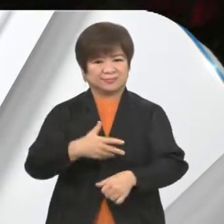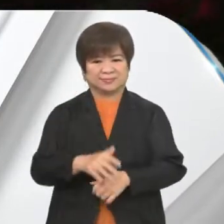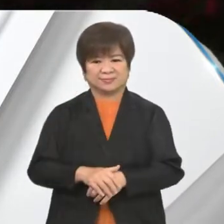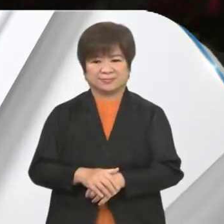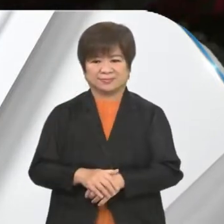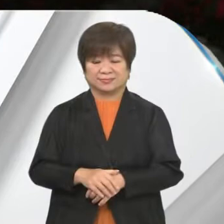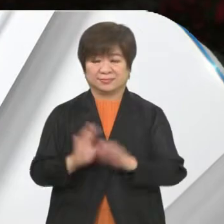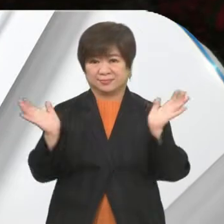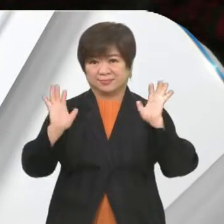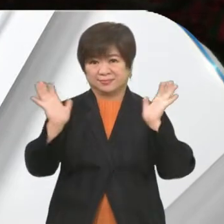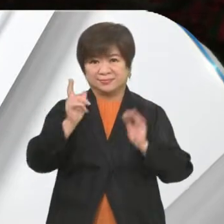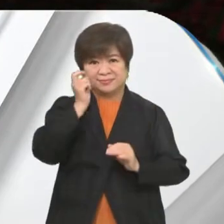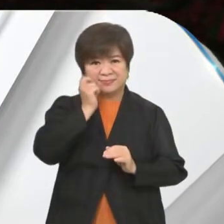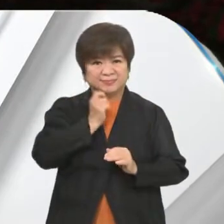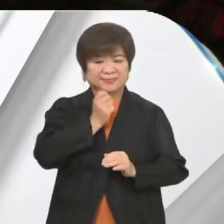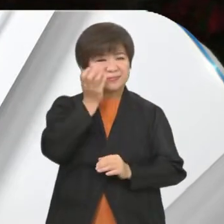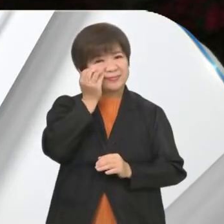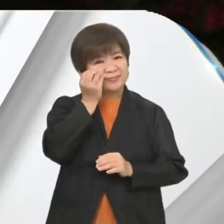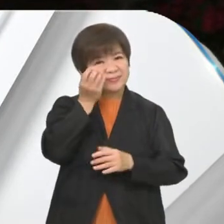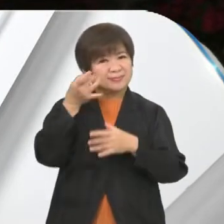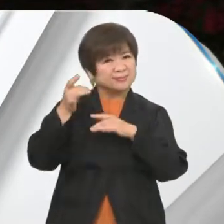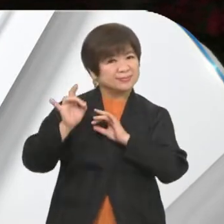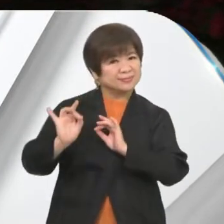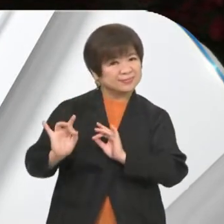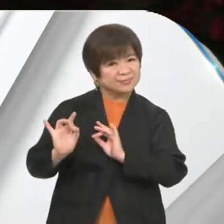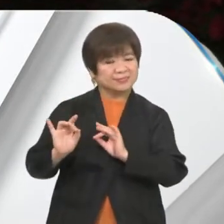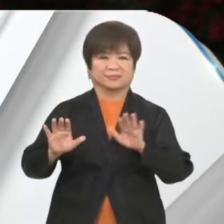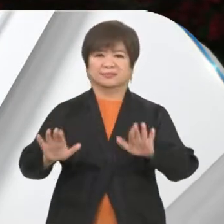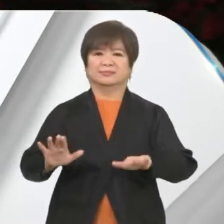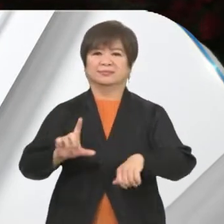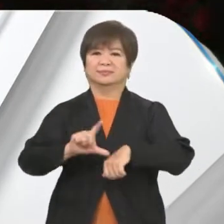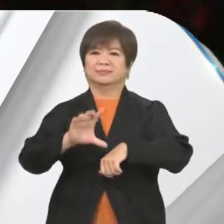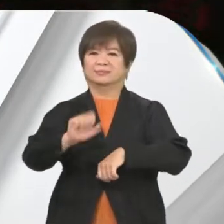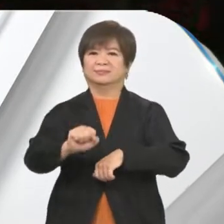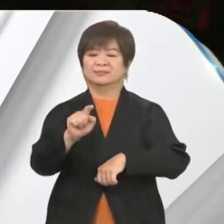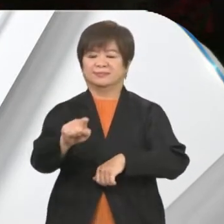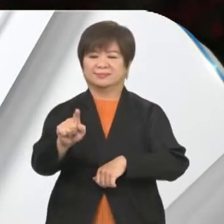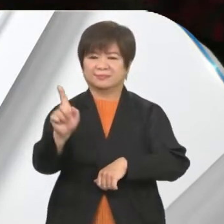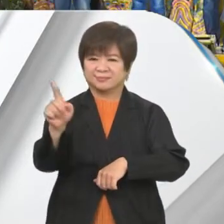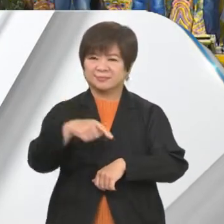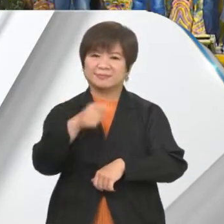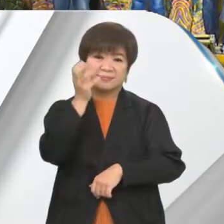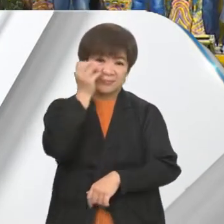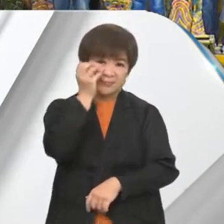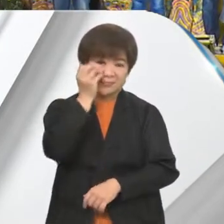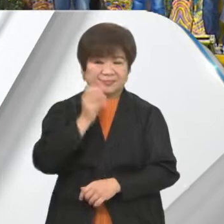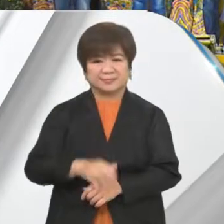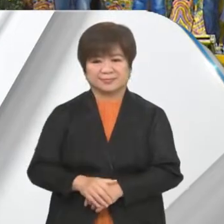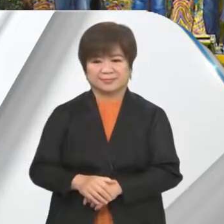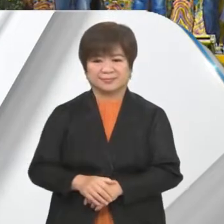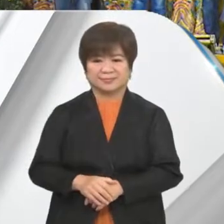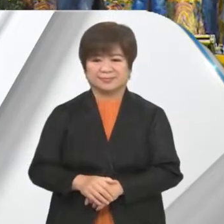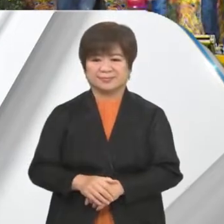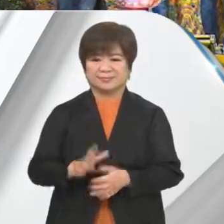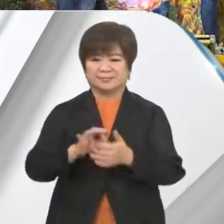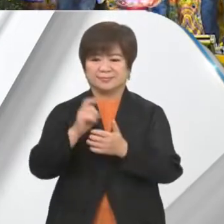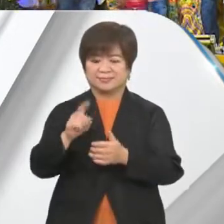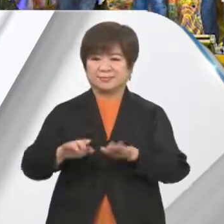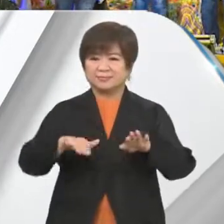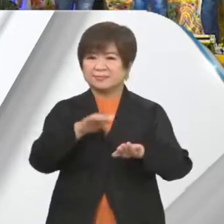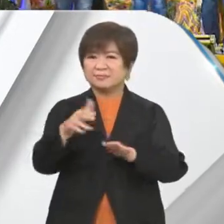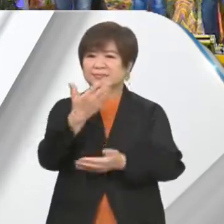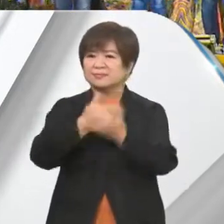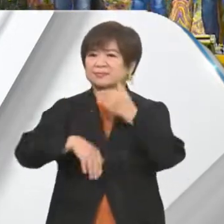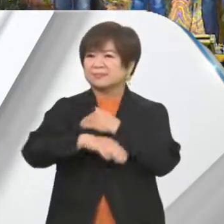友他很喜欢看歌仔戏，对，想说今天刚好有这个机会，可以带他们一起来看。 戏出用夹片现代剧场的表演